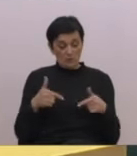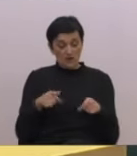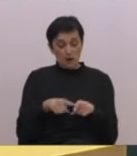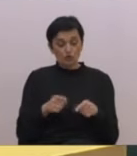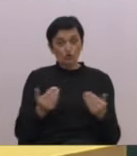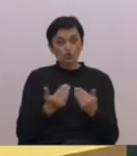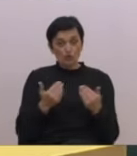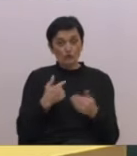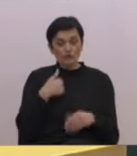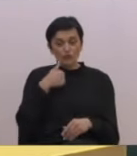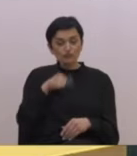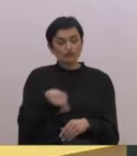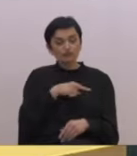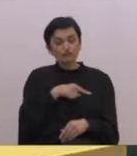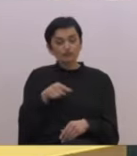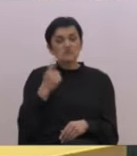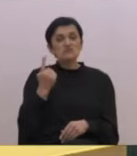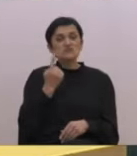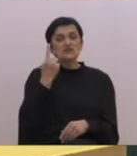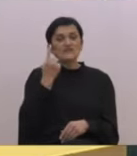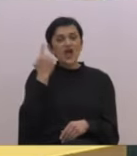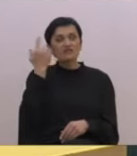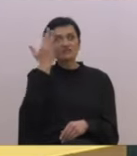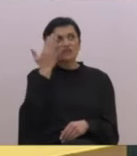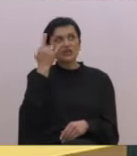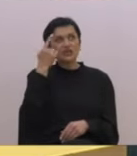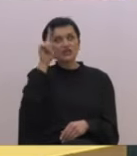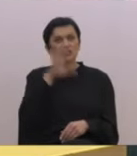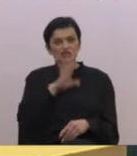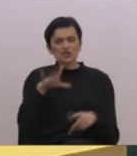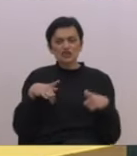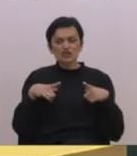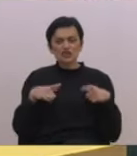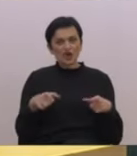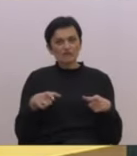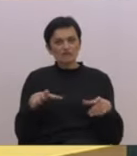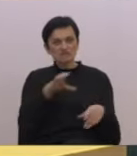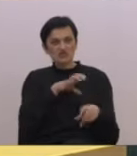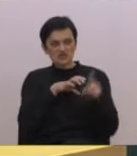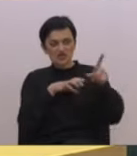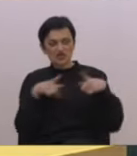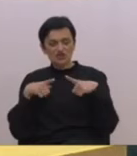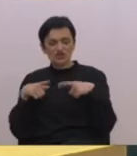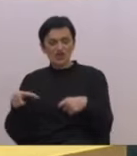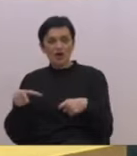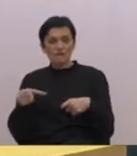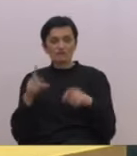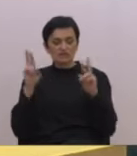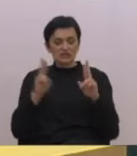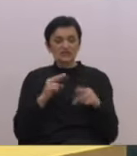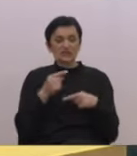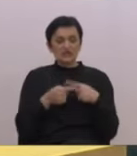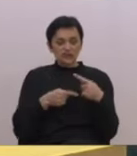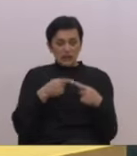ცხოვრება გავლილი. პირველი იდეა იყო, რომ მოდი შეგშურდეს მდიდრების, იმიტომ რომ რაღაცა ტრადიციული წყობა, აი